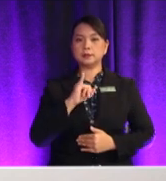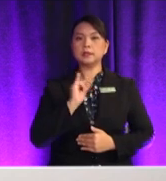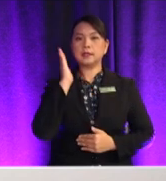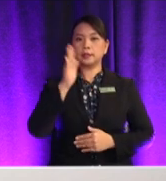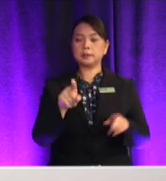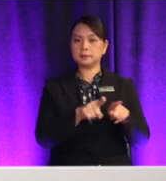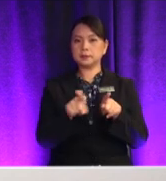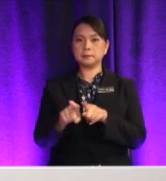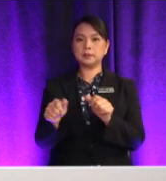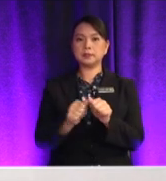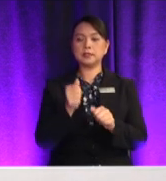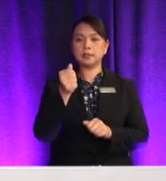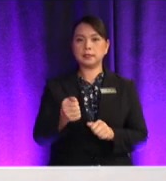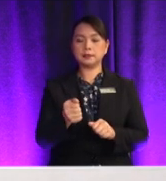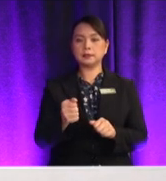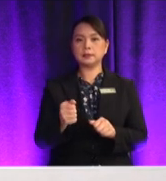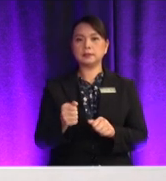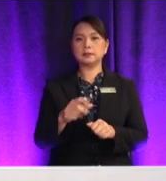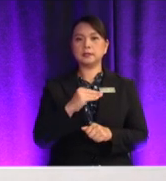yang dijalankan Nikki Lim Sim Peng.